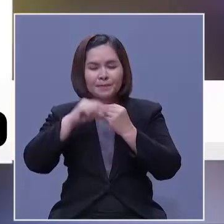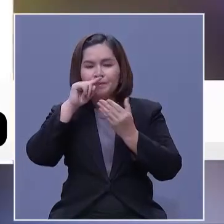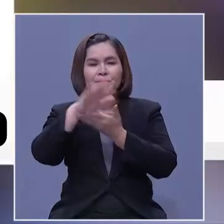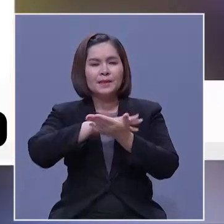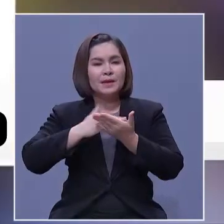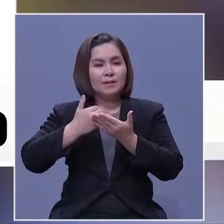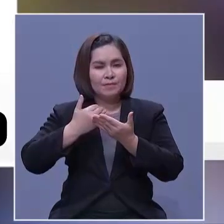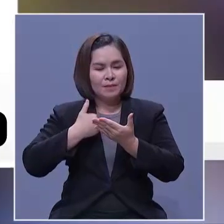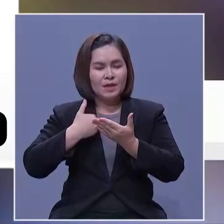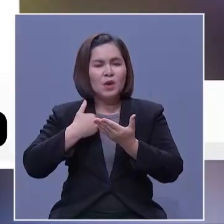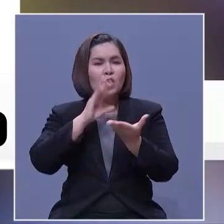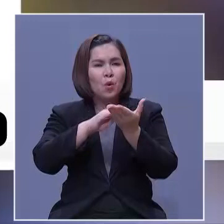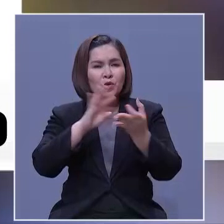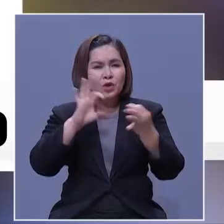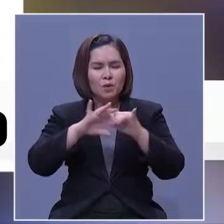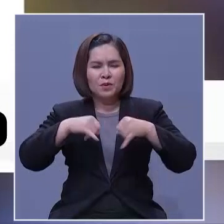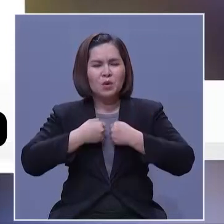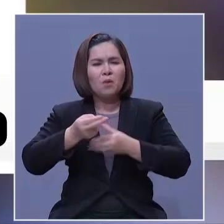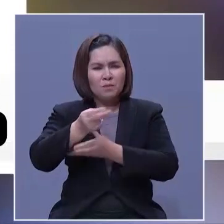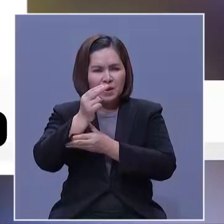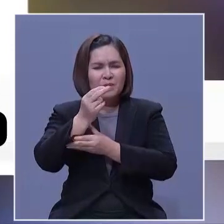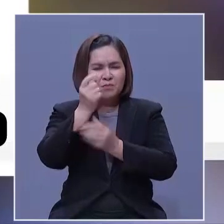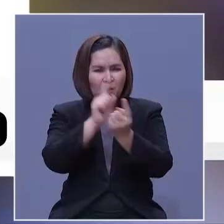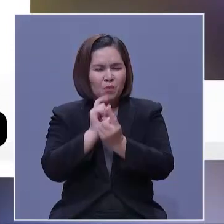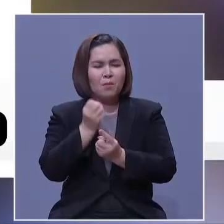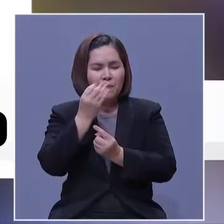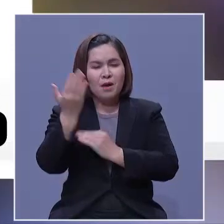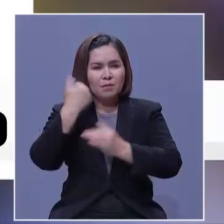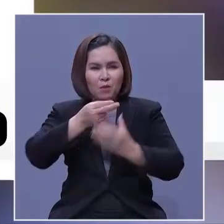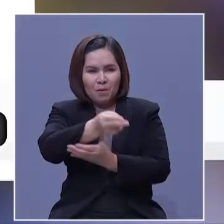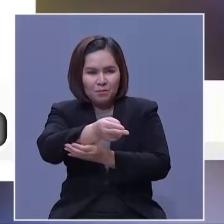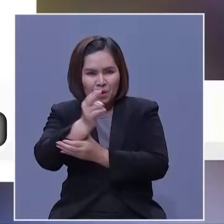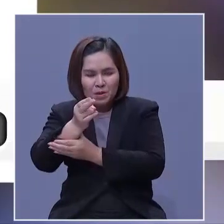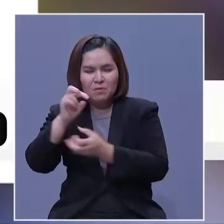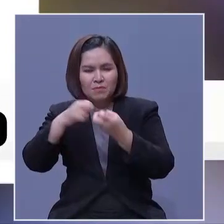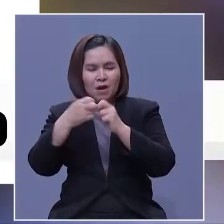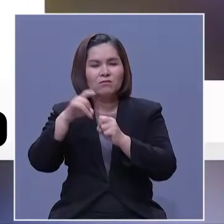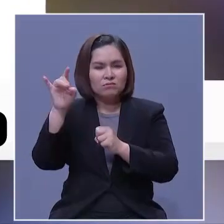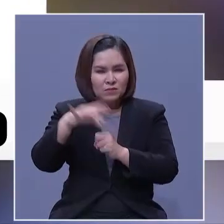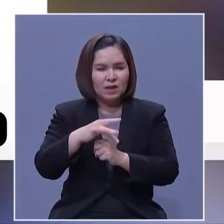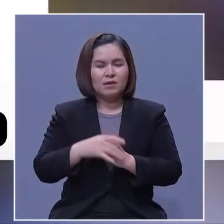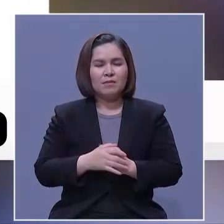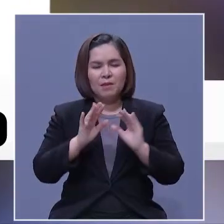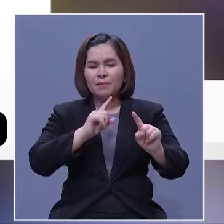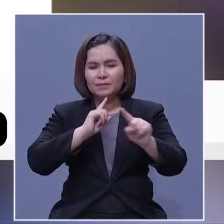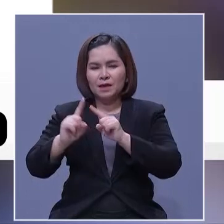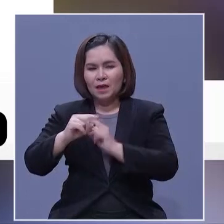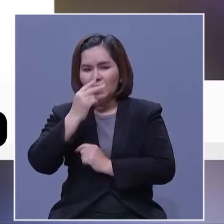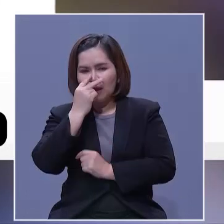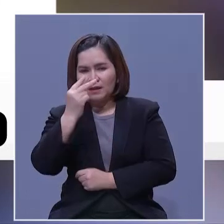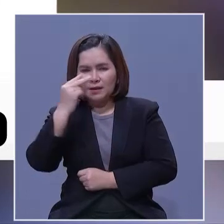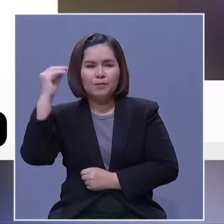ทศที่มีอัตราการครอบครองปืนสูงและมีประวัติเหตุการณ์ใช้อาวุธปืนก่อความรุนแรงทั้งเล็กและใหญ่มาโดยตล